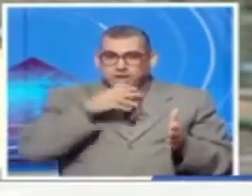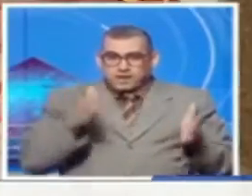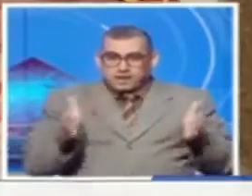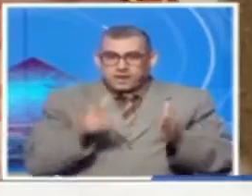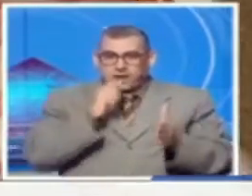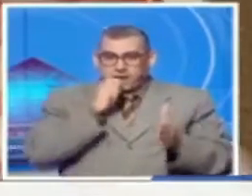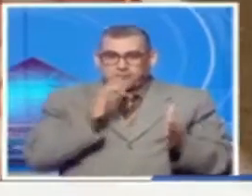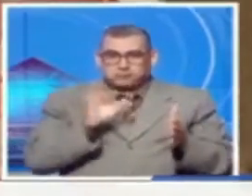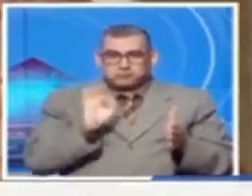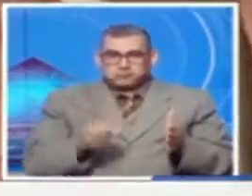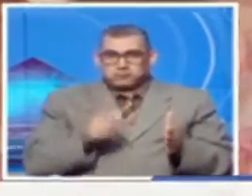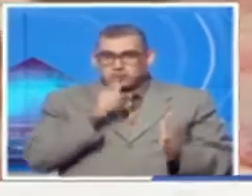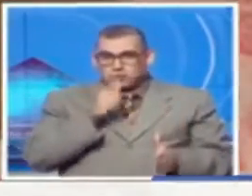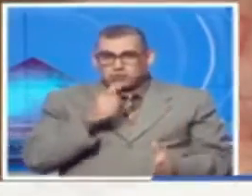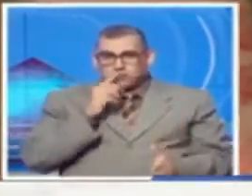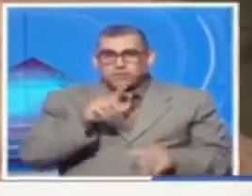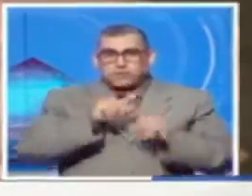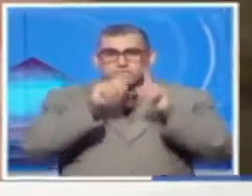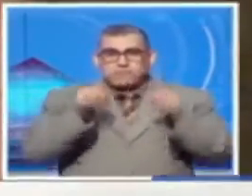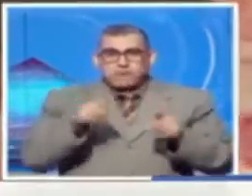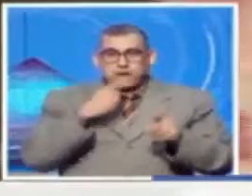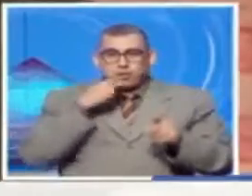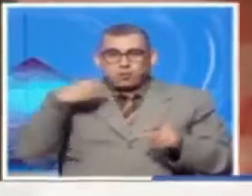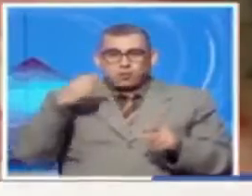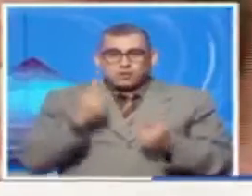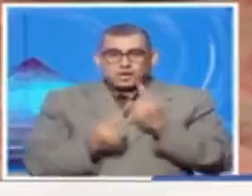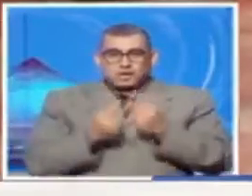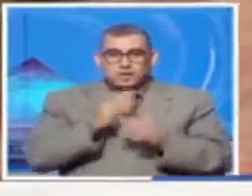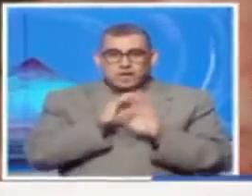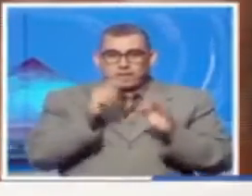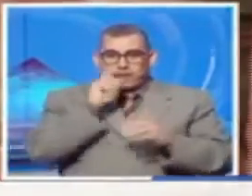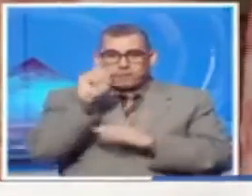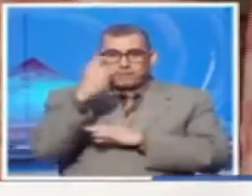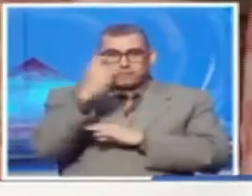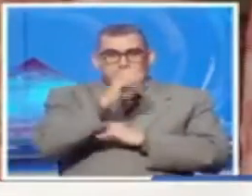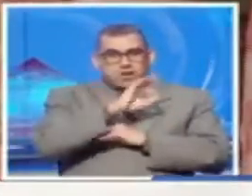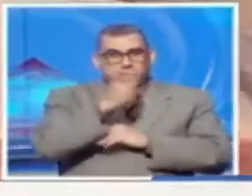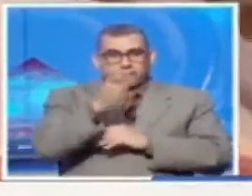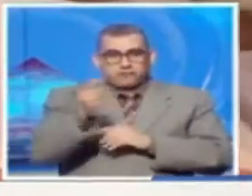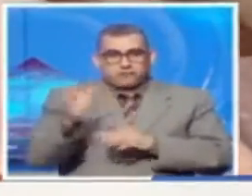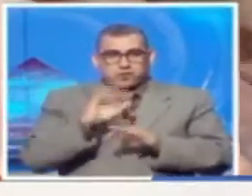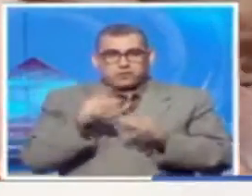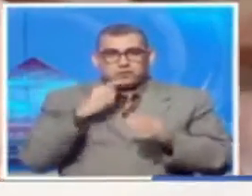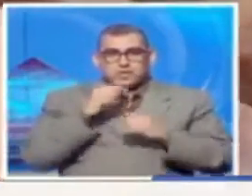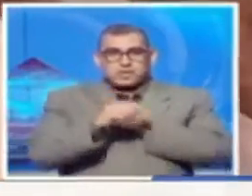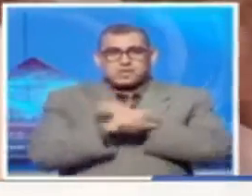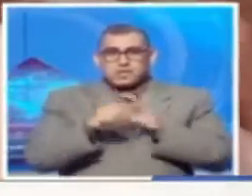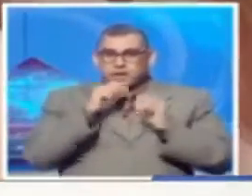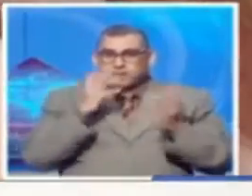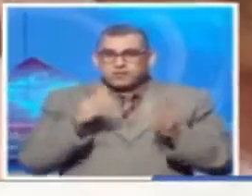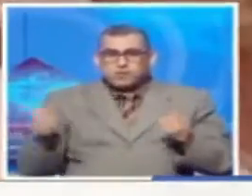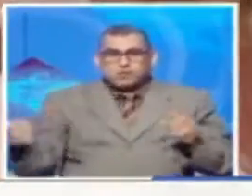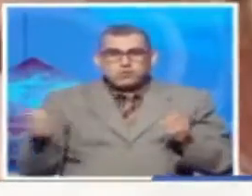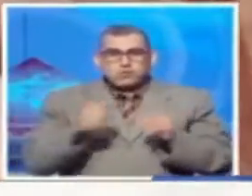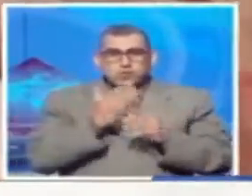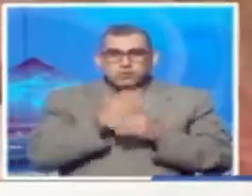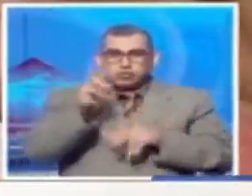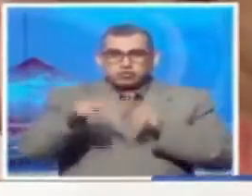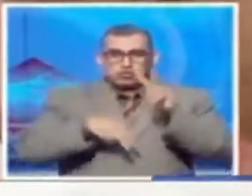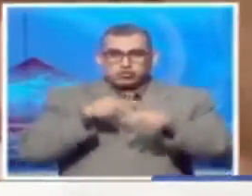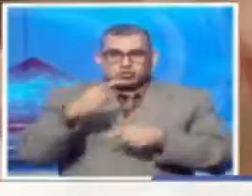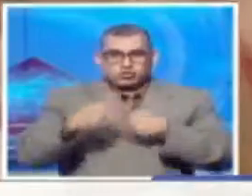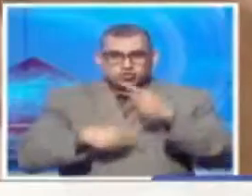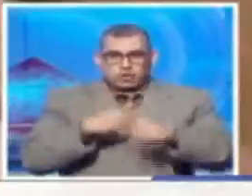الموجود. وفي منافذ وزارة الزراعة تتوافر اللحوم بأنواعها المختلفة طوال أيام العيد لتلبية احتياجات